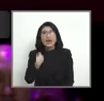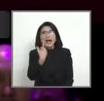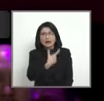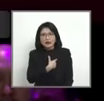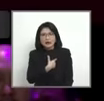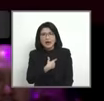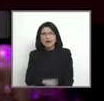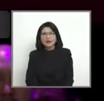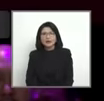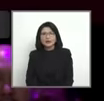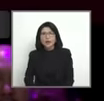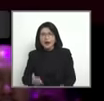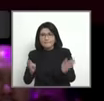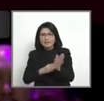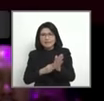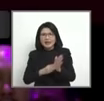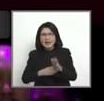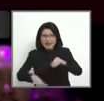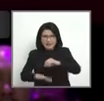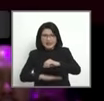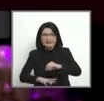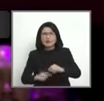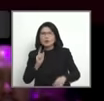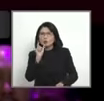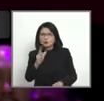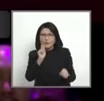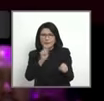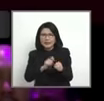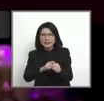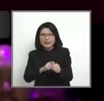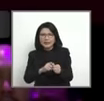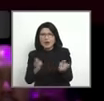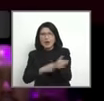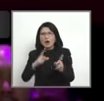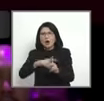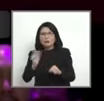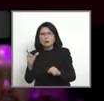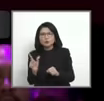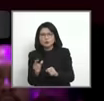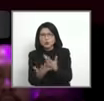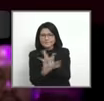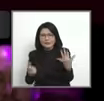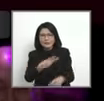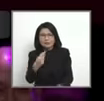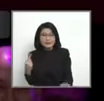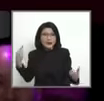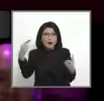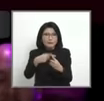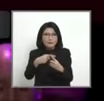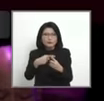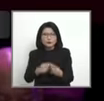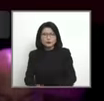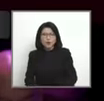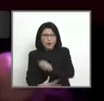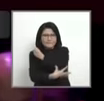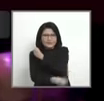dirawat itu akan merusak Indonesia oleh sebab itulah Pak Prabowo sejak ee awal anda perhatikan dari debat ee pertama sampai